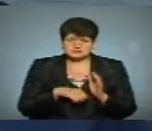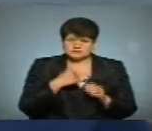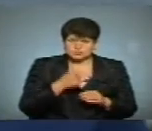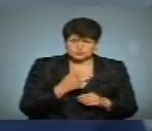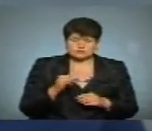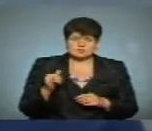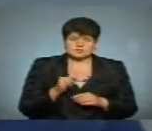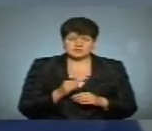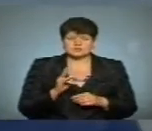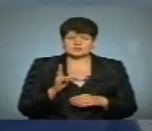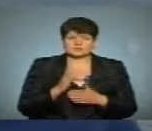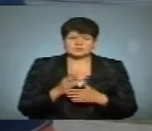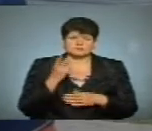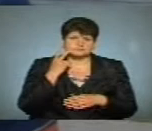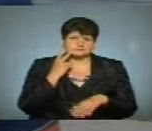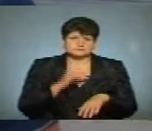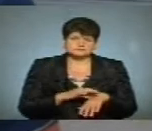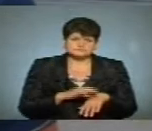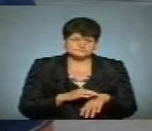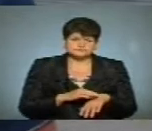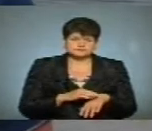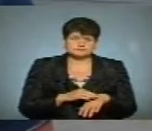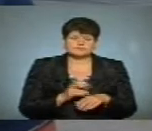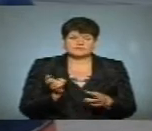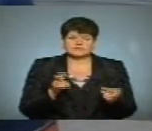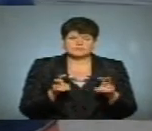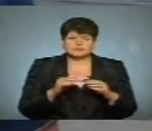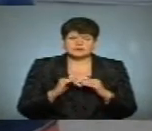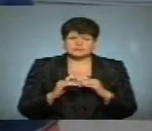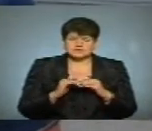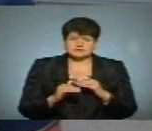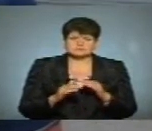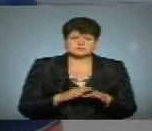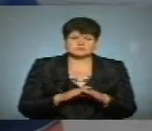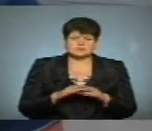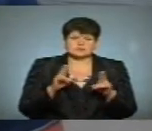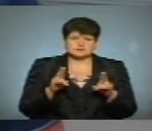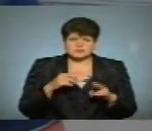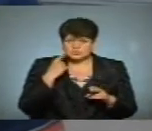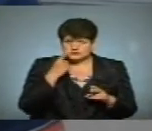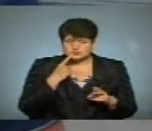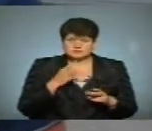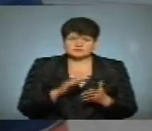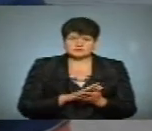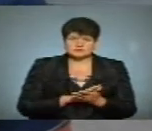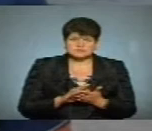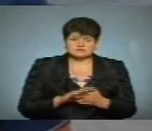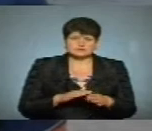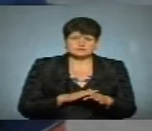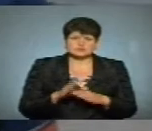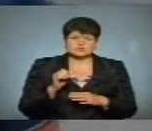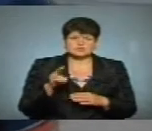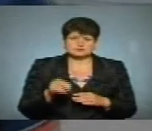та з хронічними захворюваннями. Відвідування пляжу з дотриманням правил особистої гігієни та дотриманням